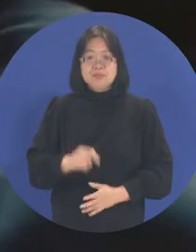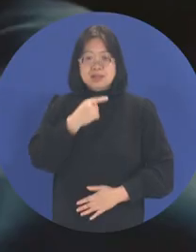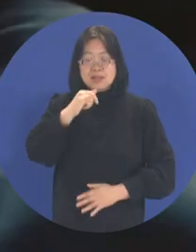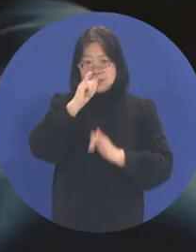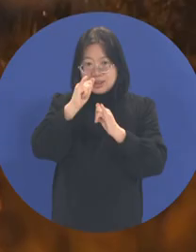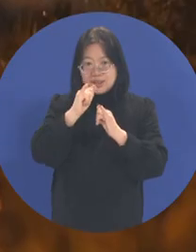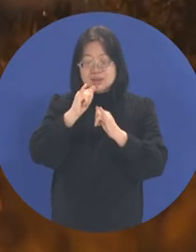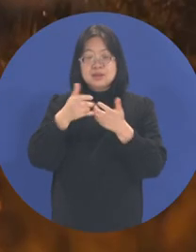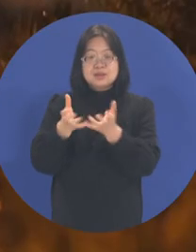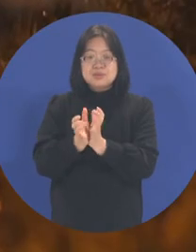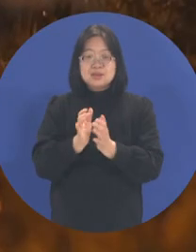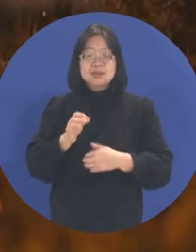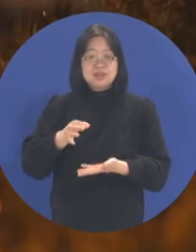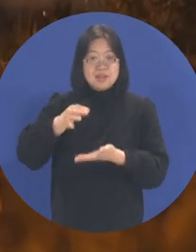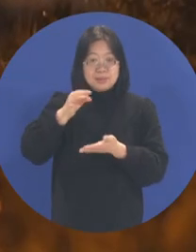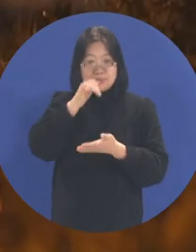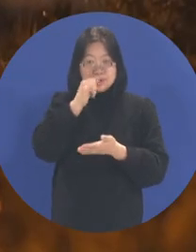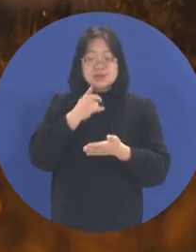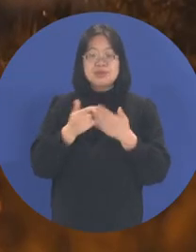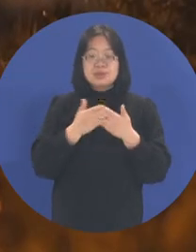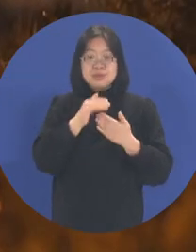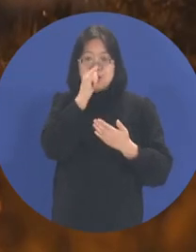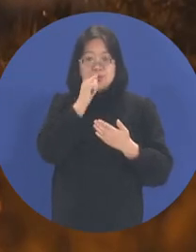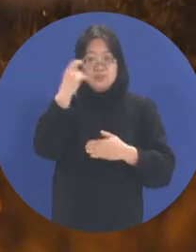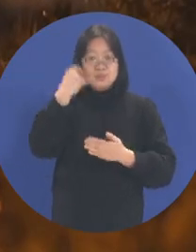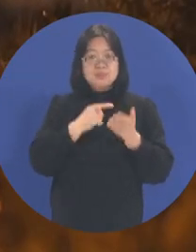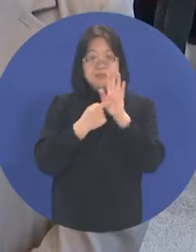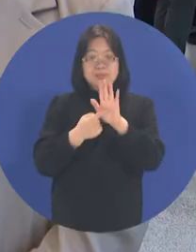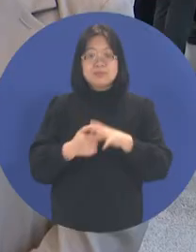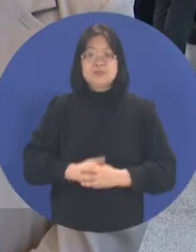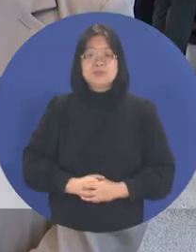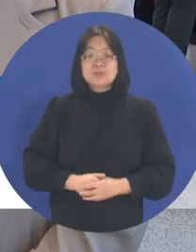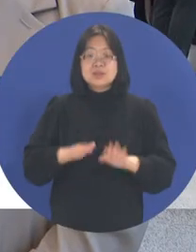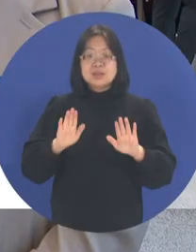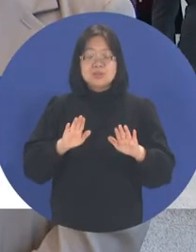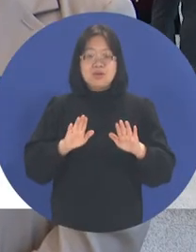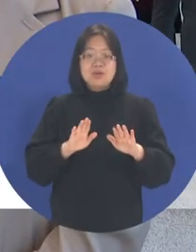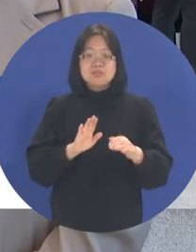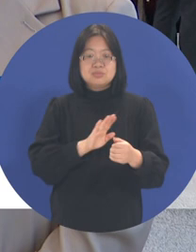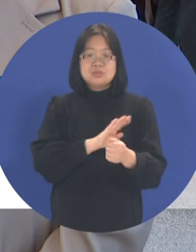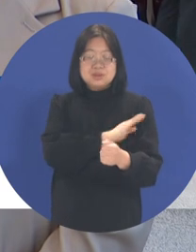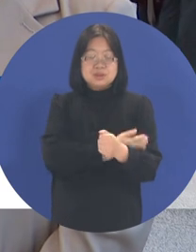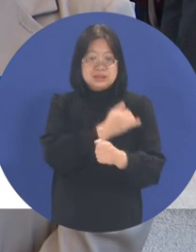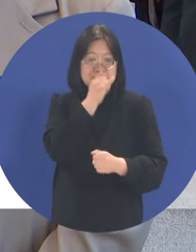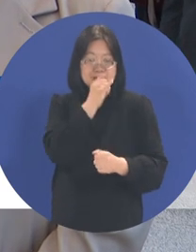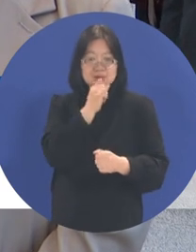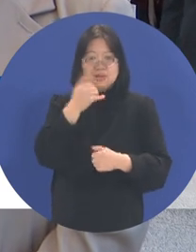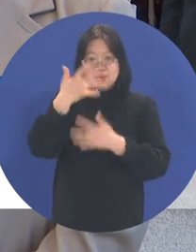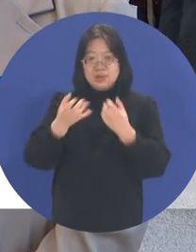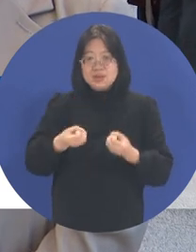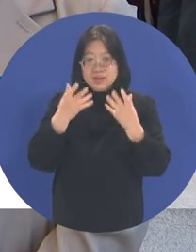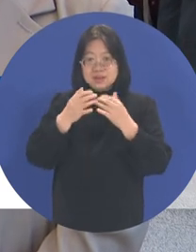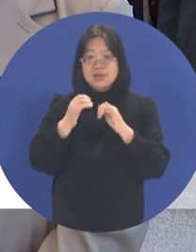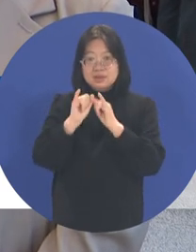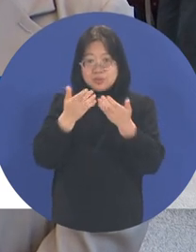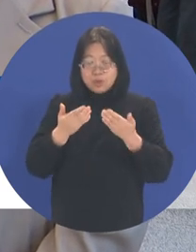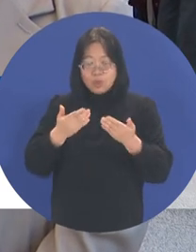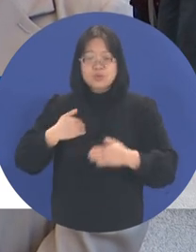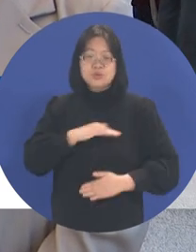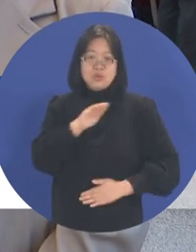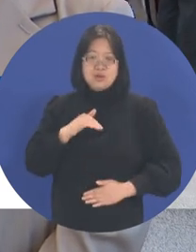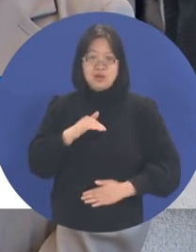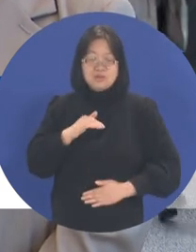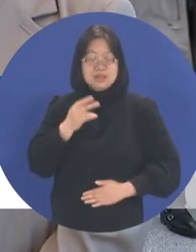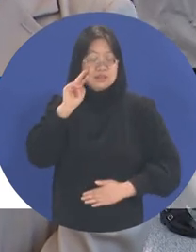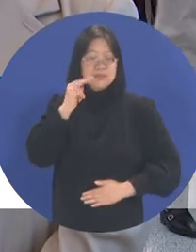대상 수상팀은 값진 경험이 됐다며 소감을 전했습니다. 이번에 이렇게 권위 있는 영화제에서 대상을 주셔서 저희가 틀리지 않았다는 걸